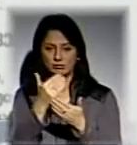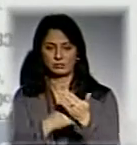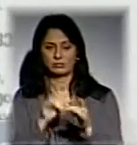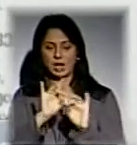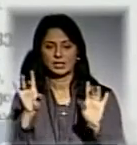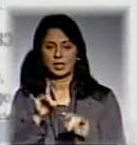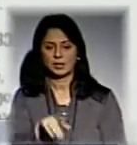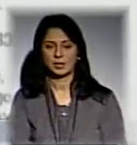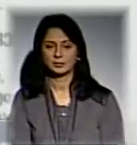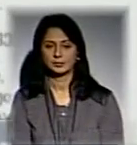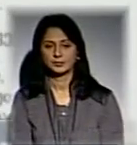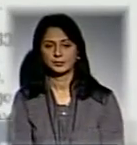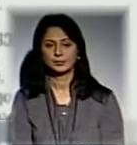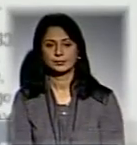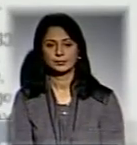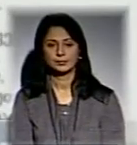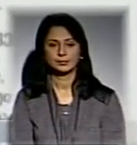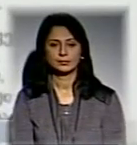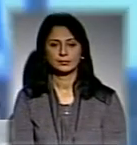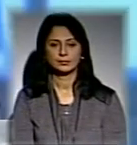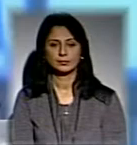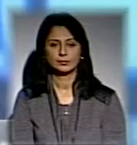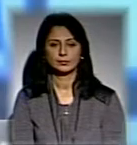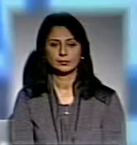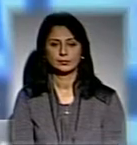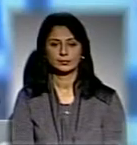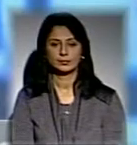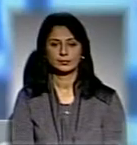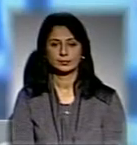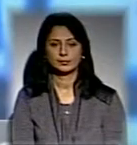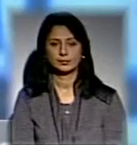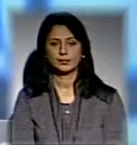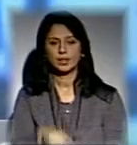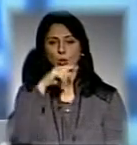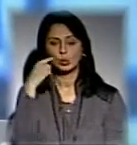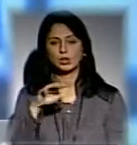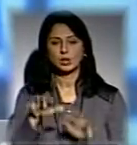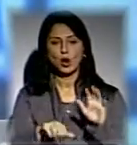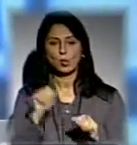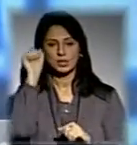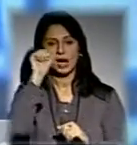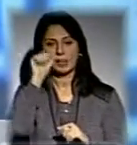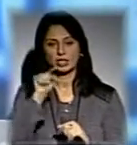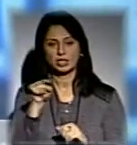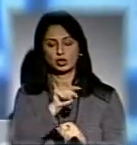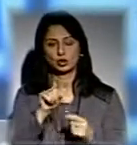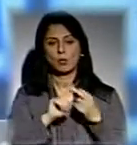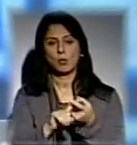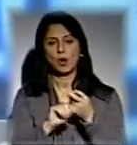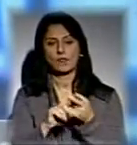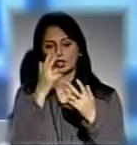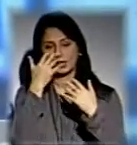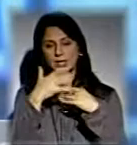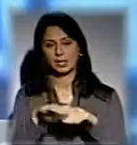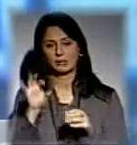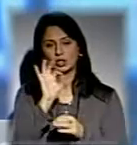უწყების განცხადებაში. რუსეთსა და ოკუპირებულ აფხაზეთ შორის მოკავშირეობისა და